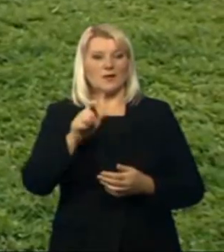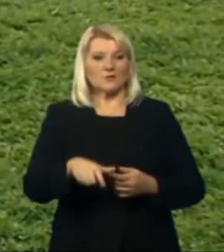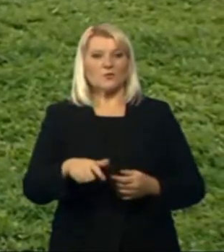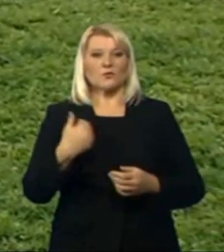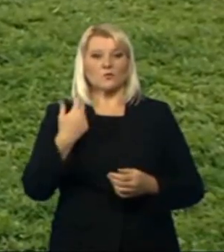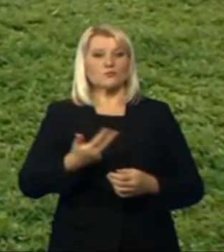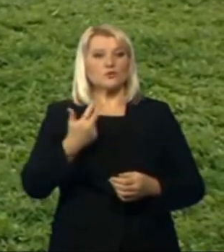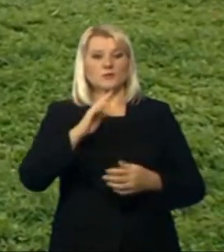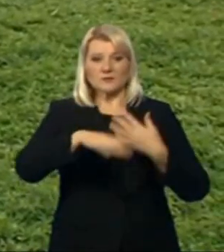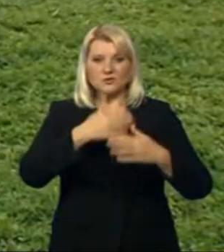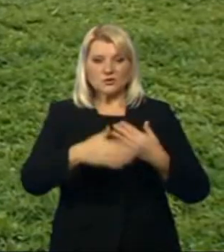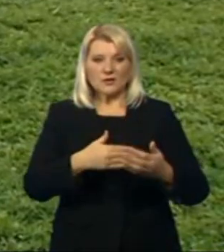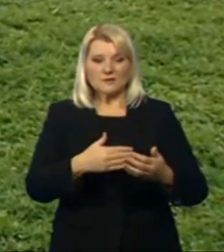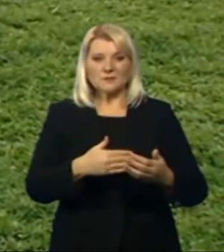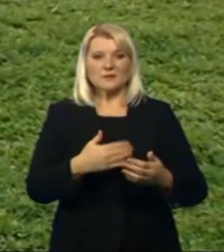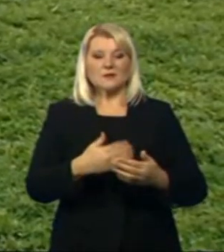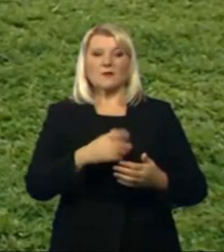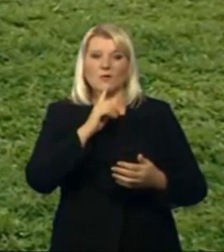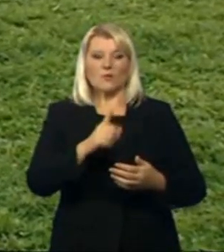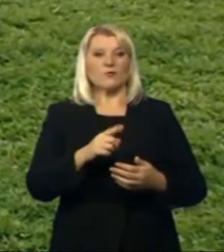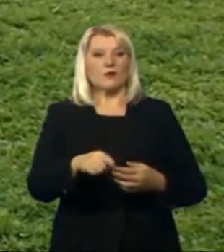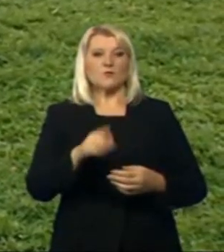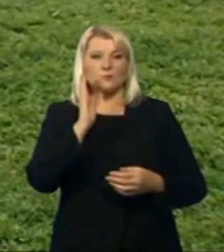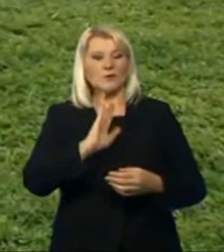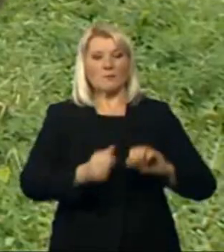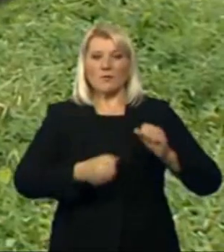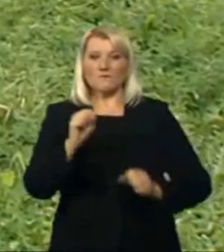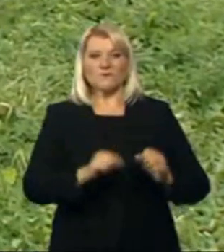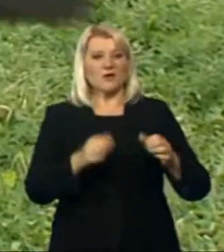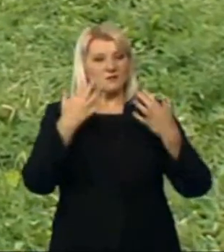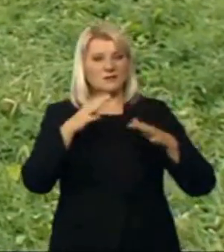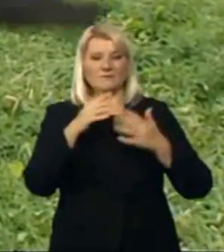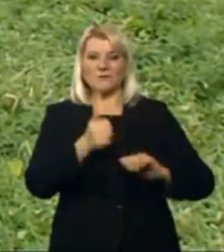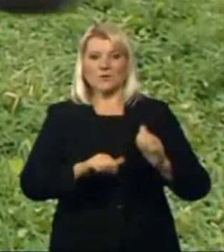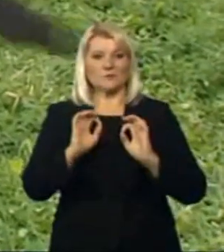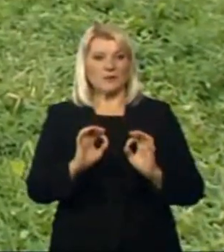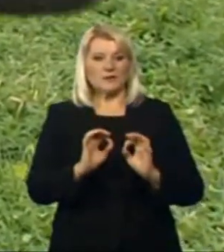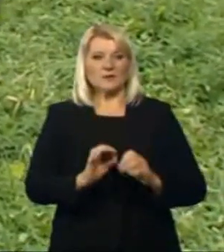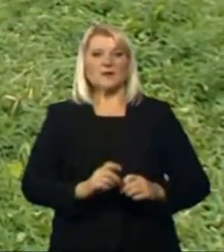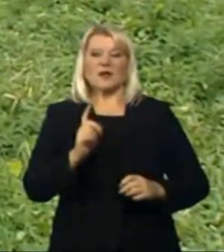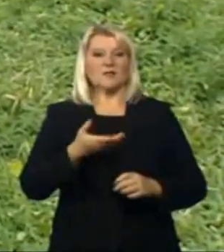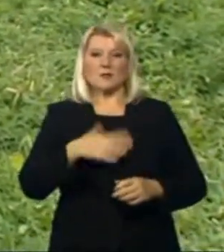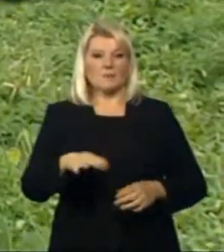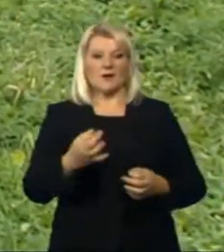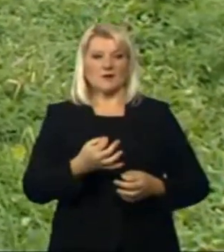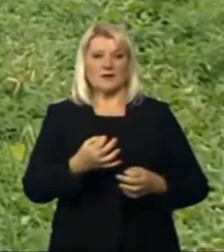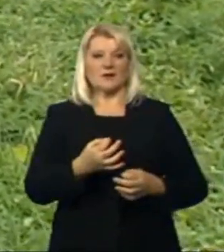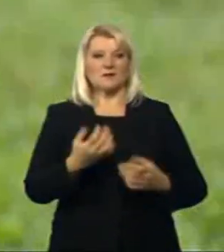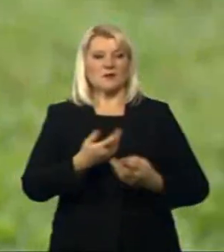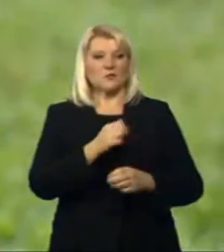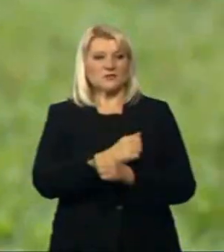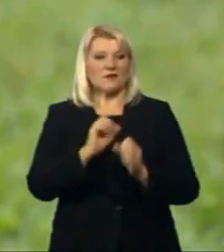to tříletý kříženeček s opravdu smilou povahou, temperamentní, ale co nemá rád,